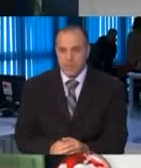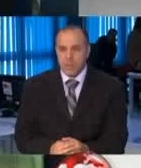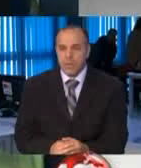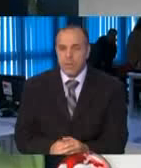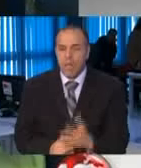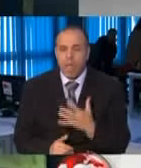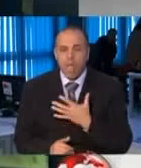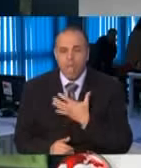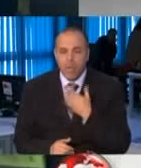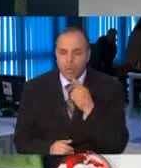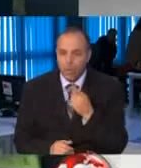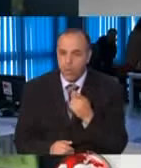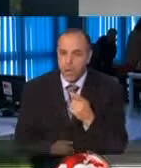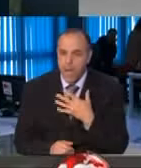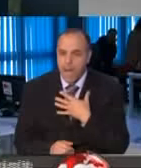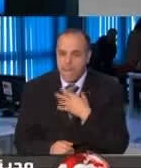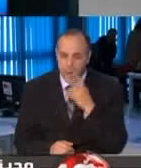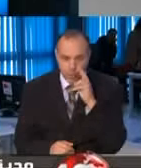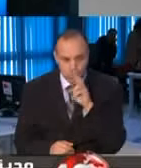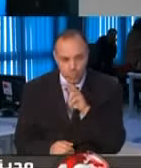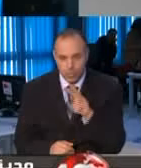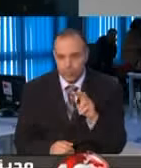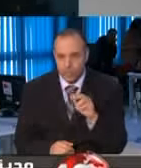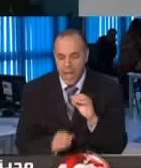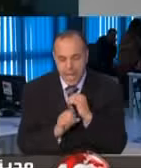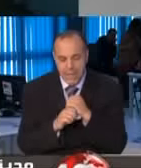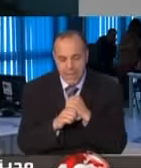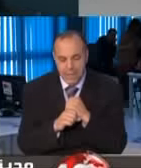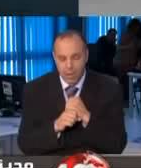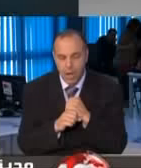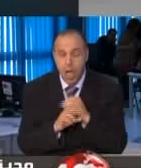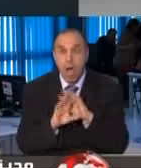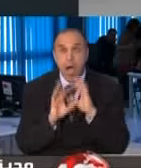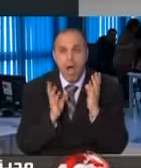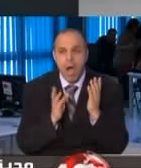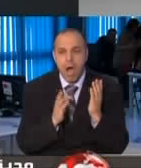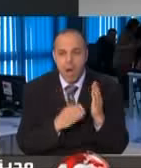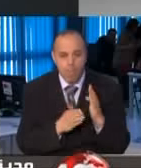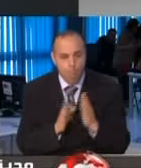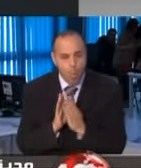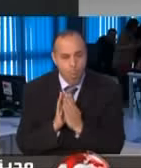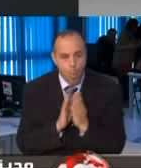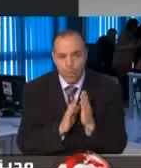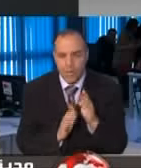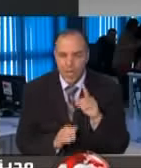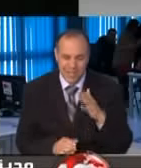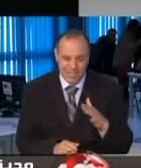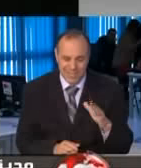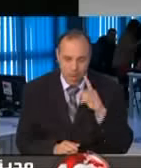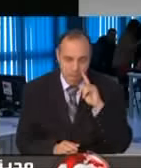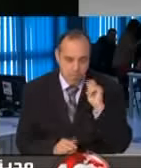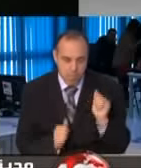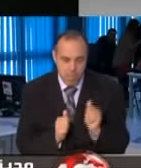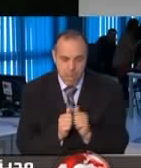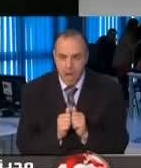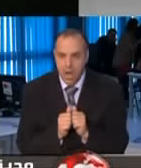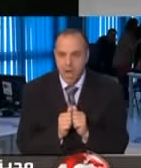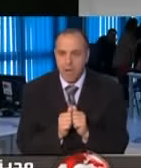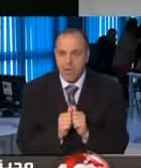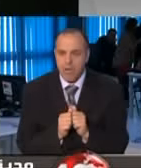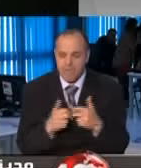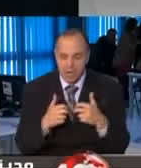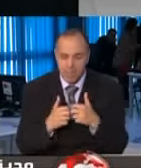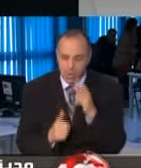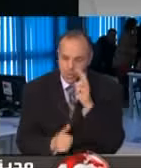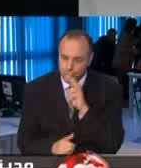بشغف واهتمام ورغبة في الغوص في أسرار عالم الحيتانيات، يتجول الطفل فاضل صحبة والديه في أرجاء